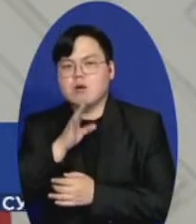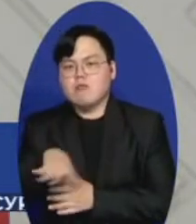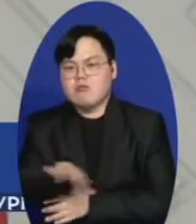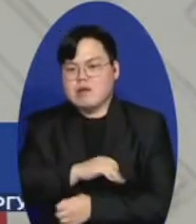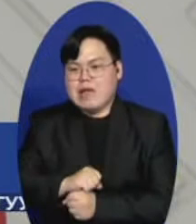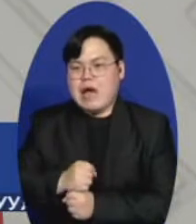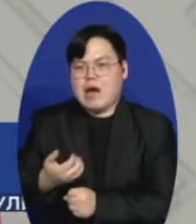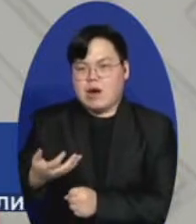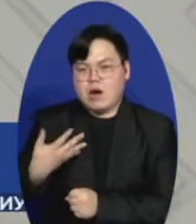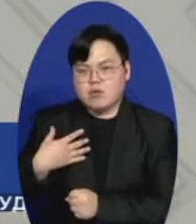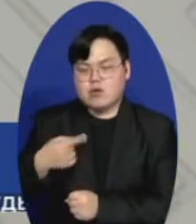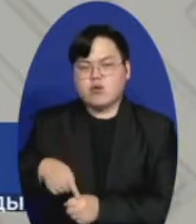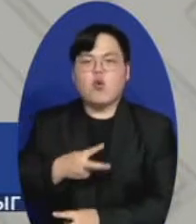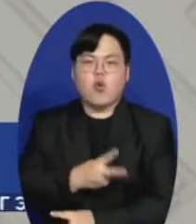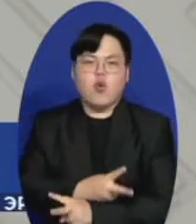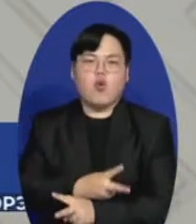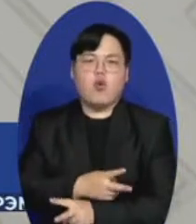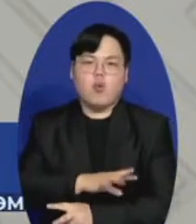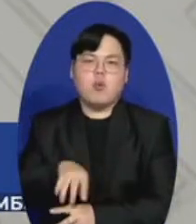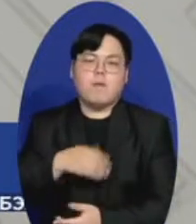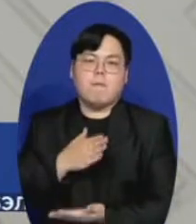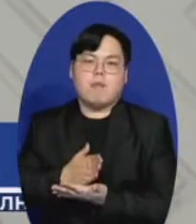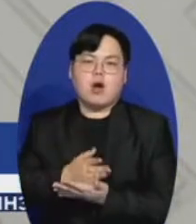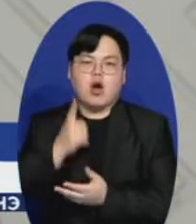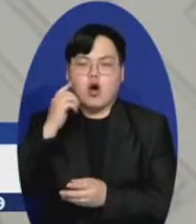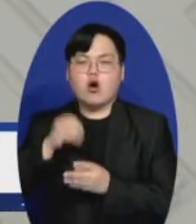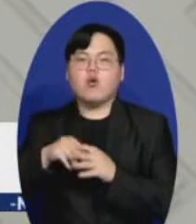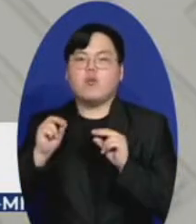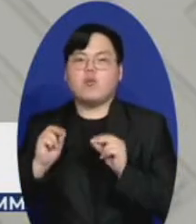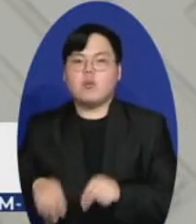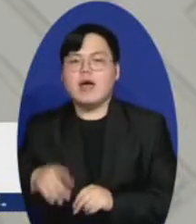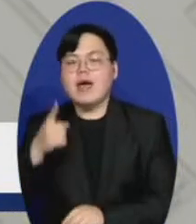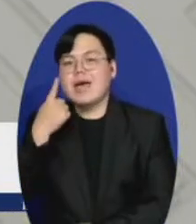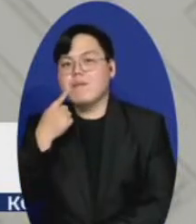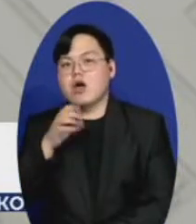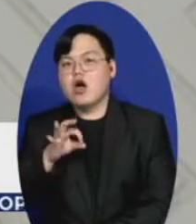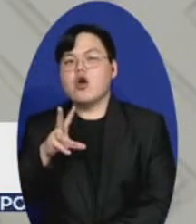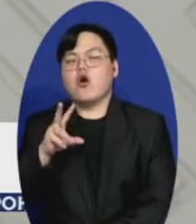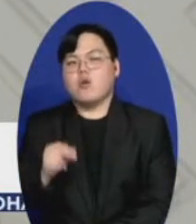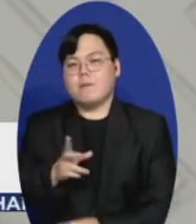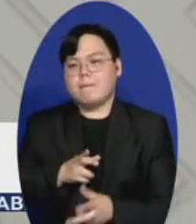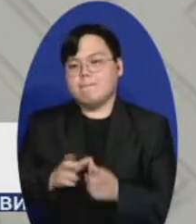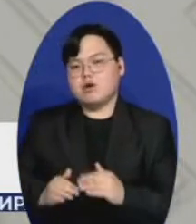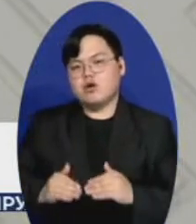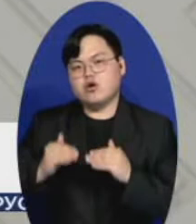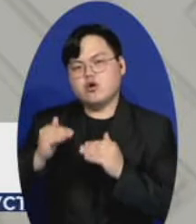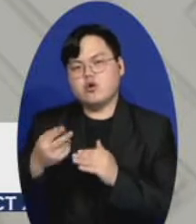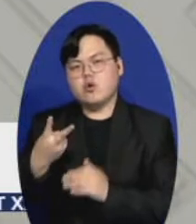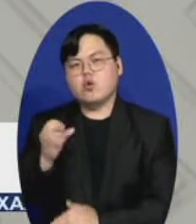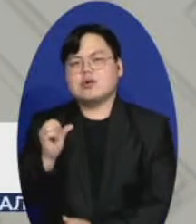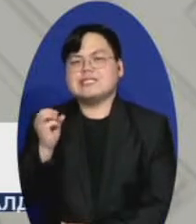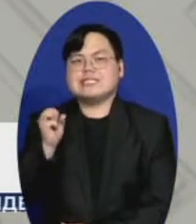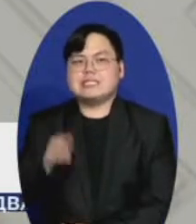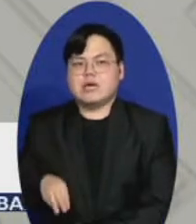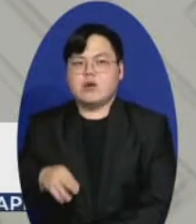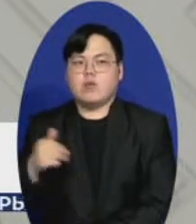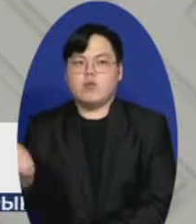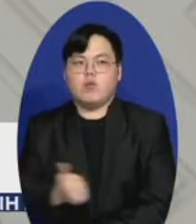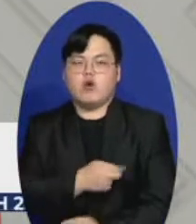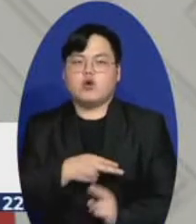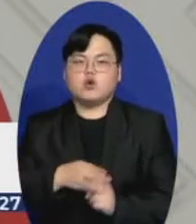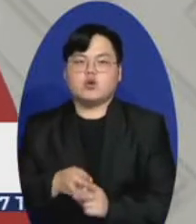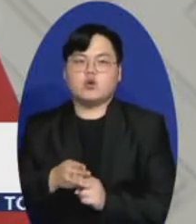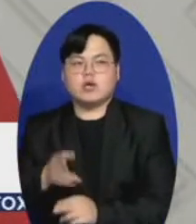хийх үүргийг энэ хуулиар өгч байна гэж бас ойлгож болох юм байна. За мөн эмэгтэй өмчлөгчдийн бизнесийн хөгжлийн үе шат бүртэн зориулсан